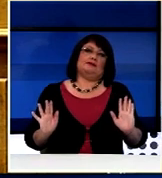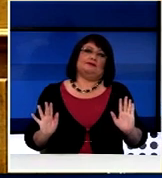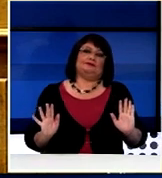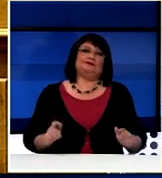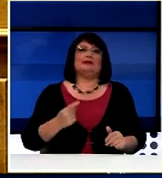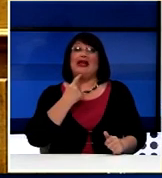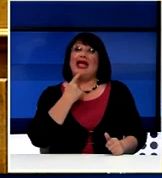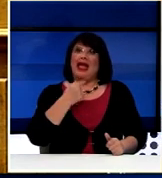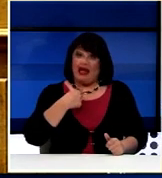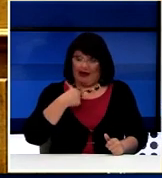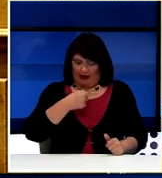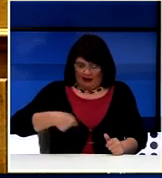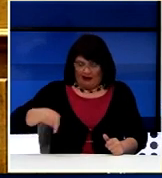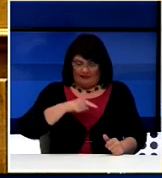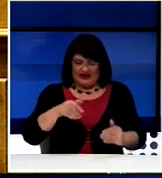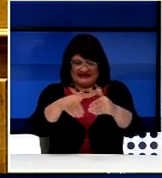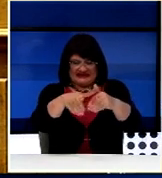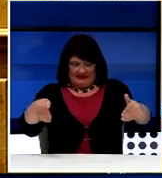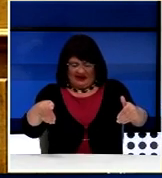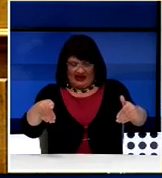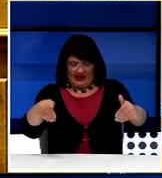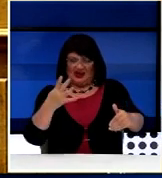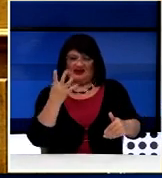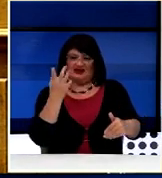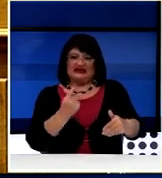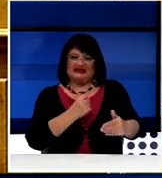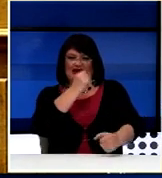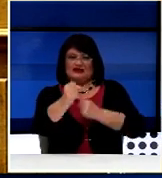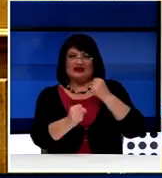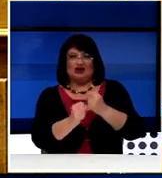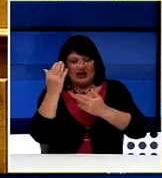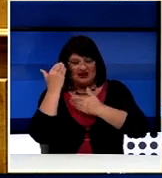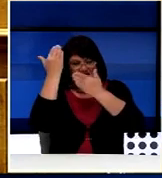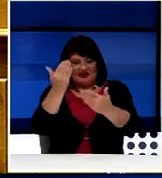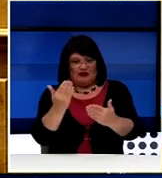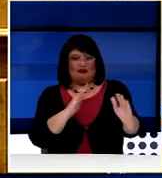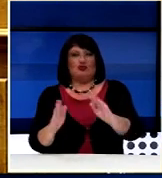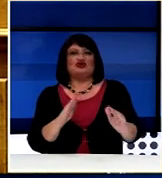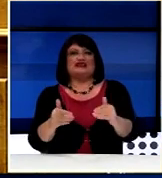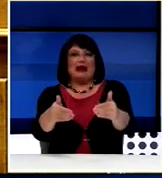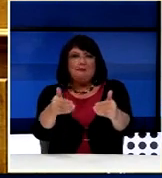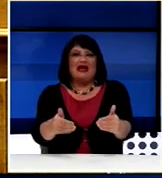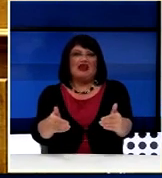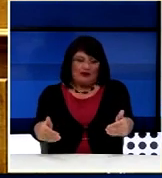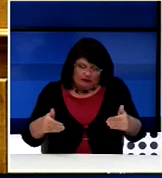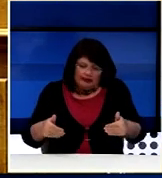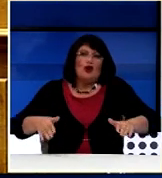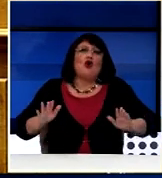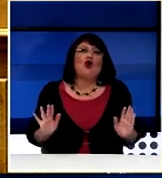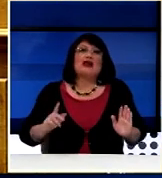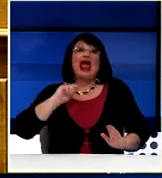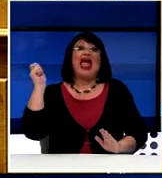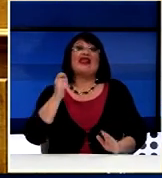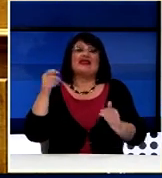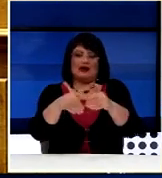τα όρια, αυτές τις κόκκινες γραμμές, 4,5 χρόνια, τις τιμήσαμε και τις προασπίσαμε. Διότι οι εθνικές